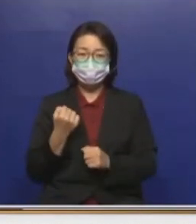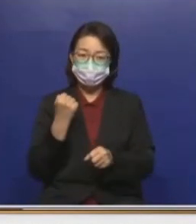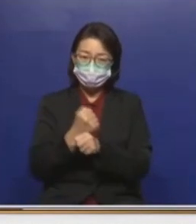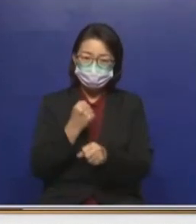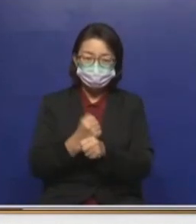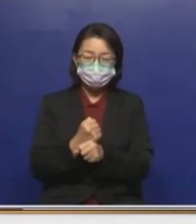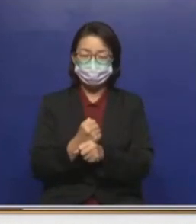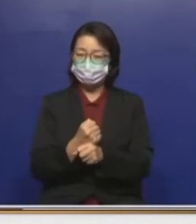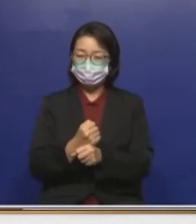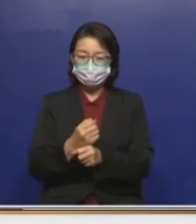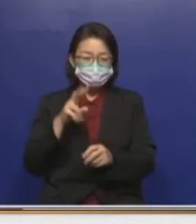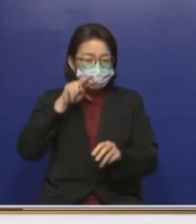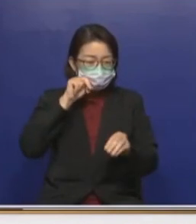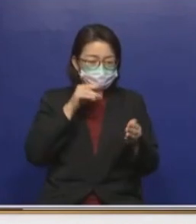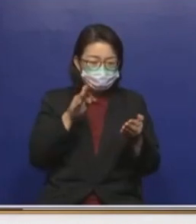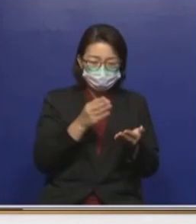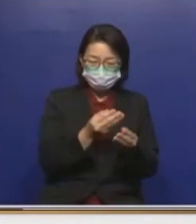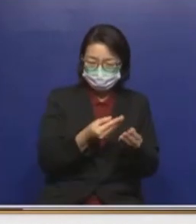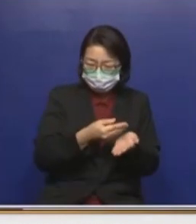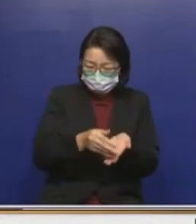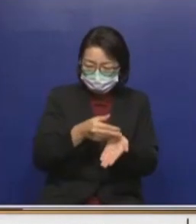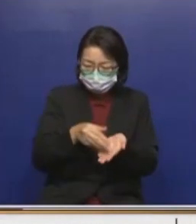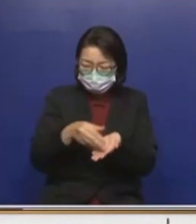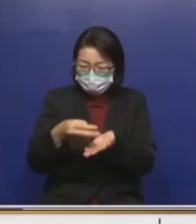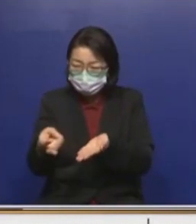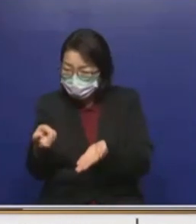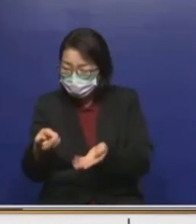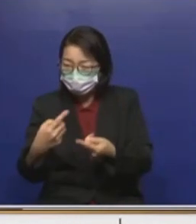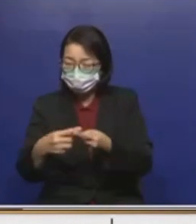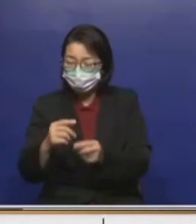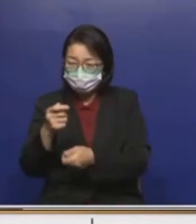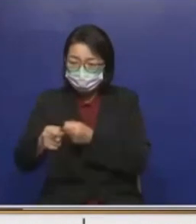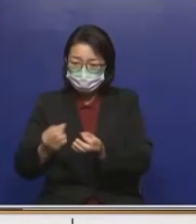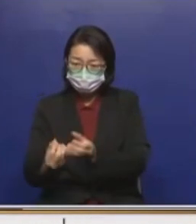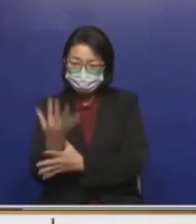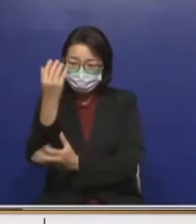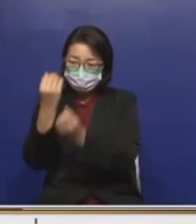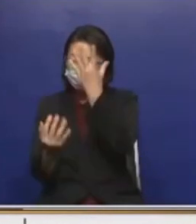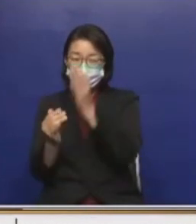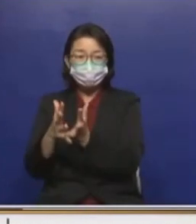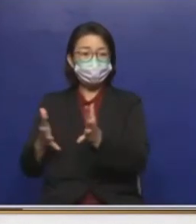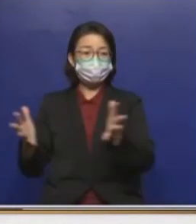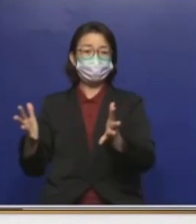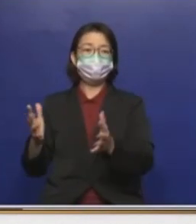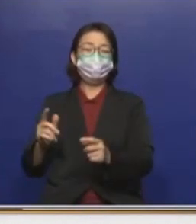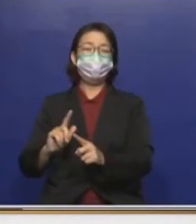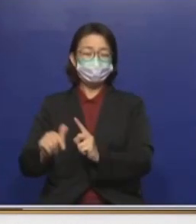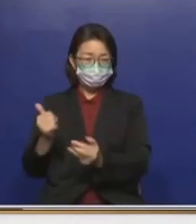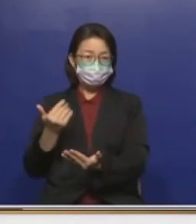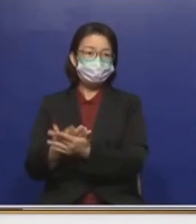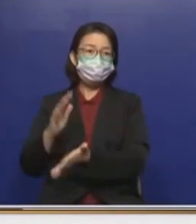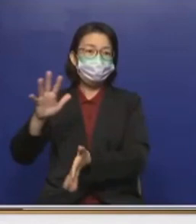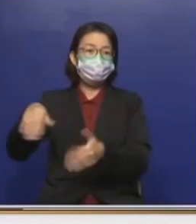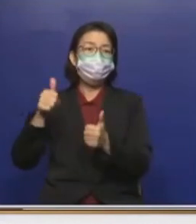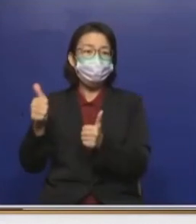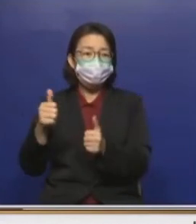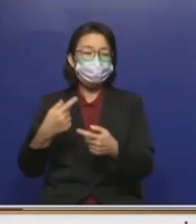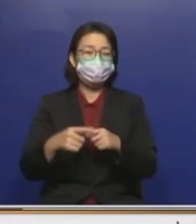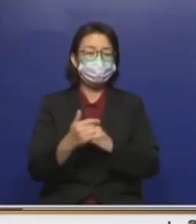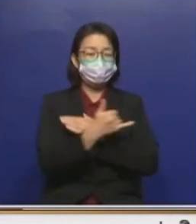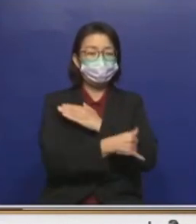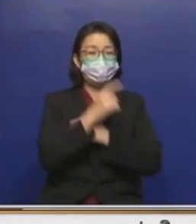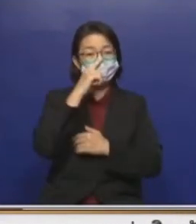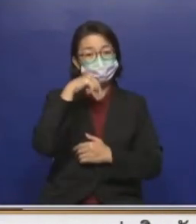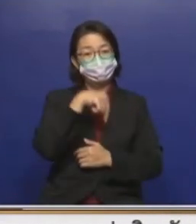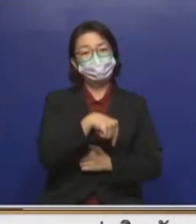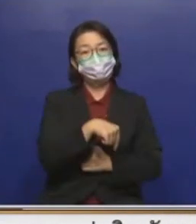ากค่ะใช้น้อยแต่สร้างพืชผลเกษตรที่มีคุณค่ามีมูลค่าที่สูงได้ค่ะแต่ประเทศของเราไม่เป็นแบบ